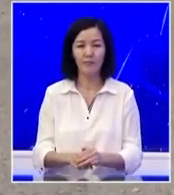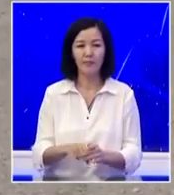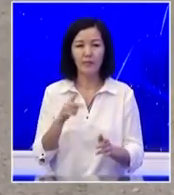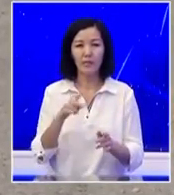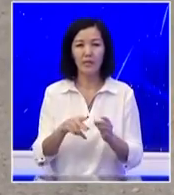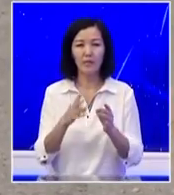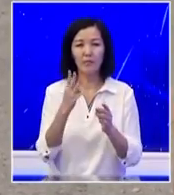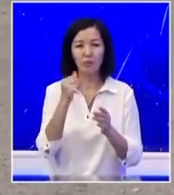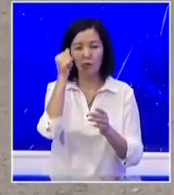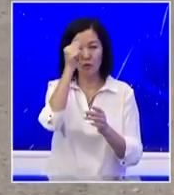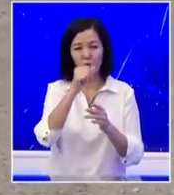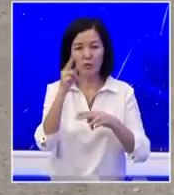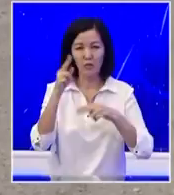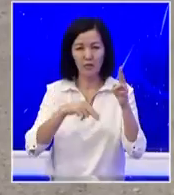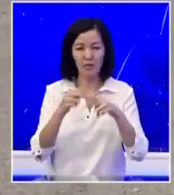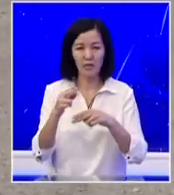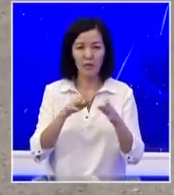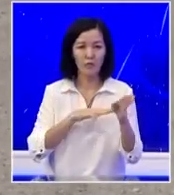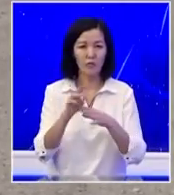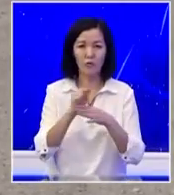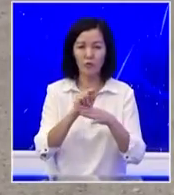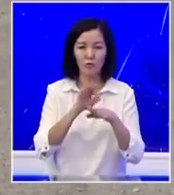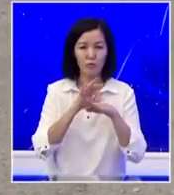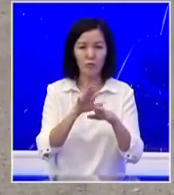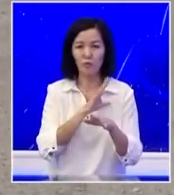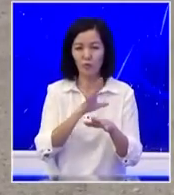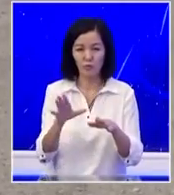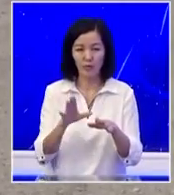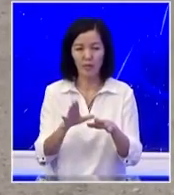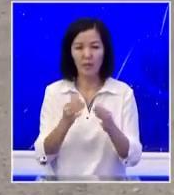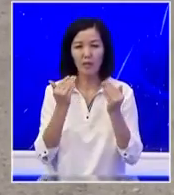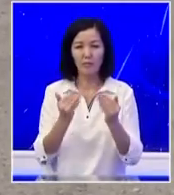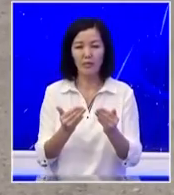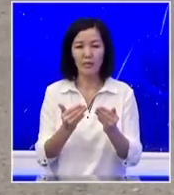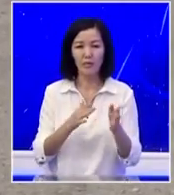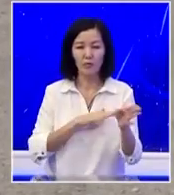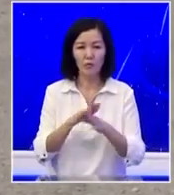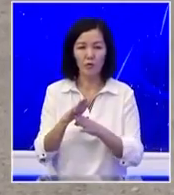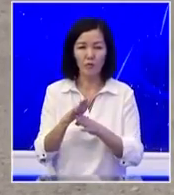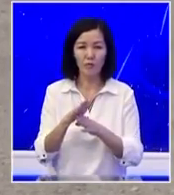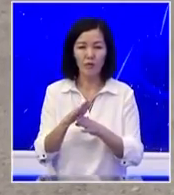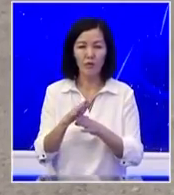жылы салынған, содан бері күрделі жұмыстар жүргізілмеген, осы биыл толығымен